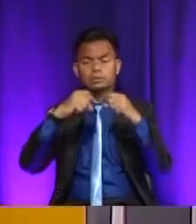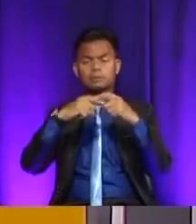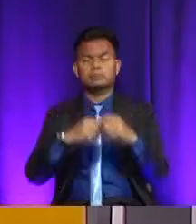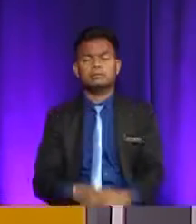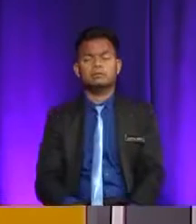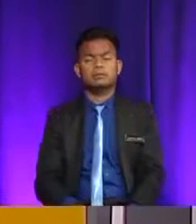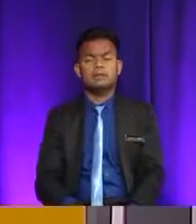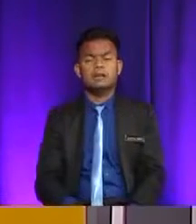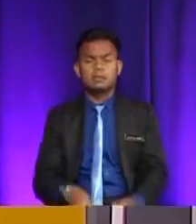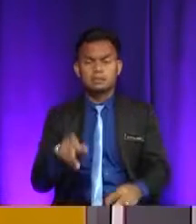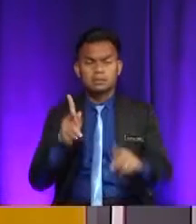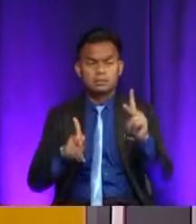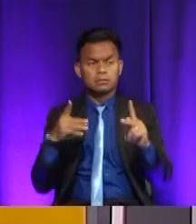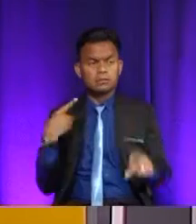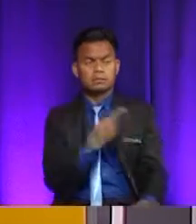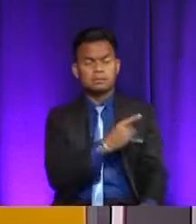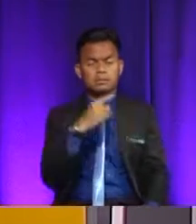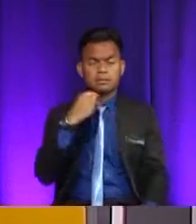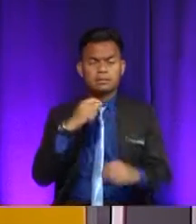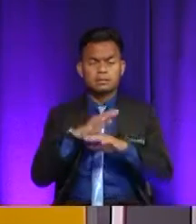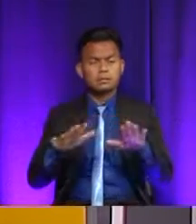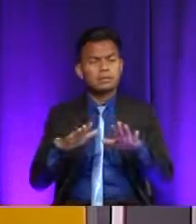kalau kita dapat duka tadi